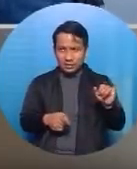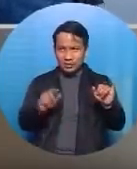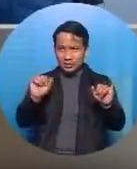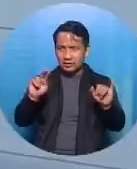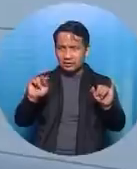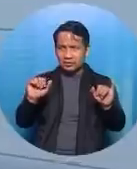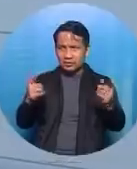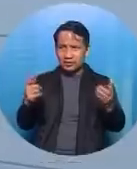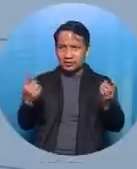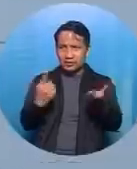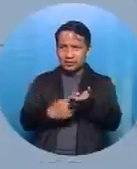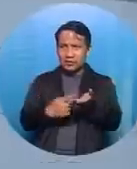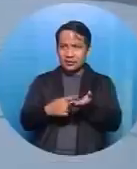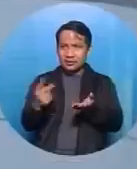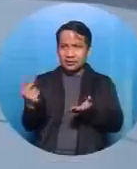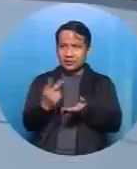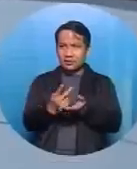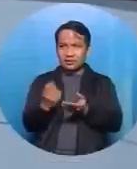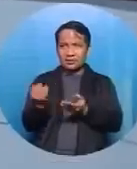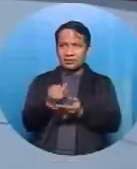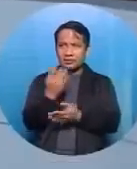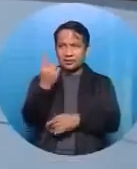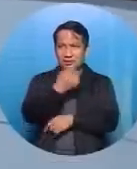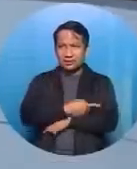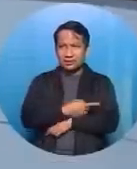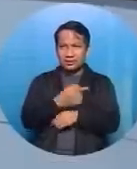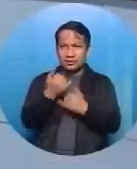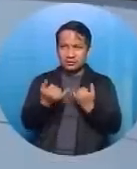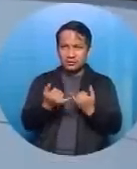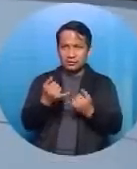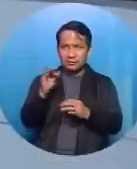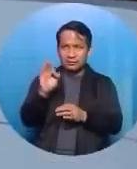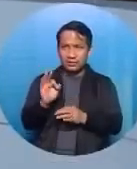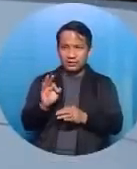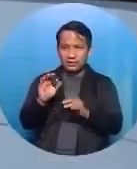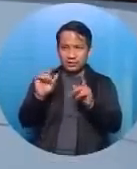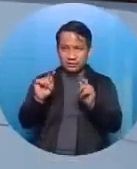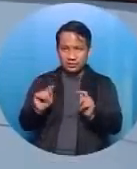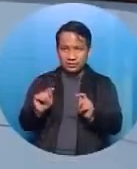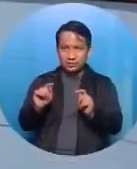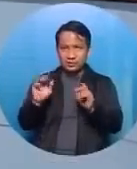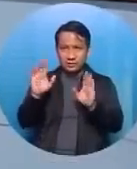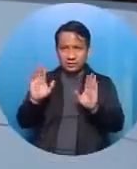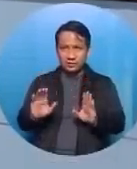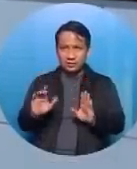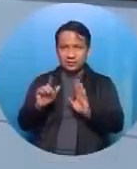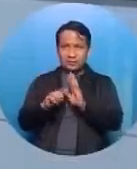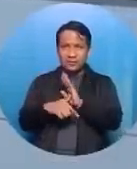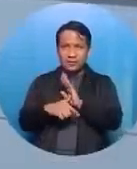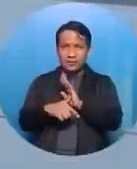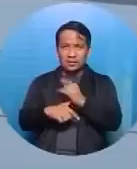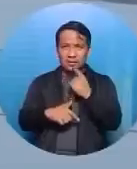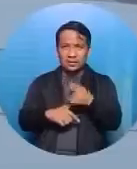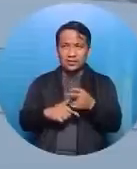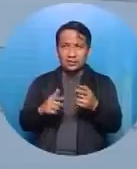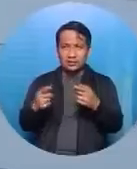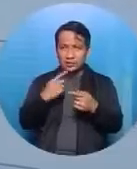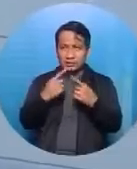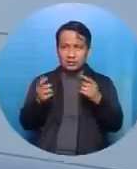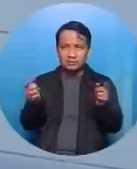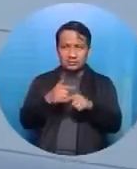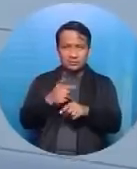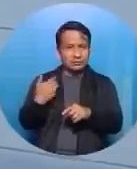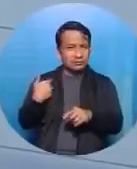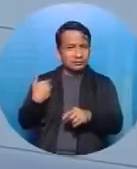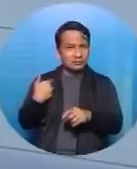Angelica, na mag-usap kayo. Meron pa kayong ilang araw. Ngayon Friday, Saturday, Sunday. And then Monday, babalikan namin kayong dalawa.